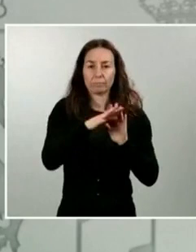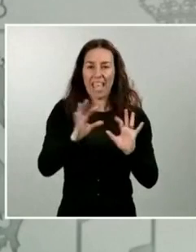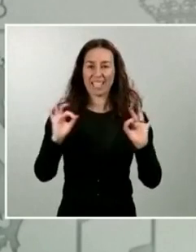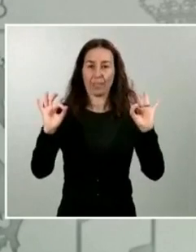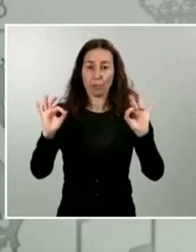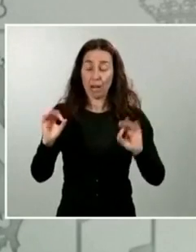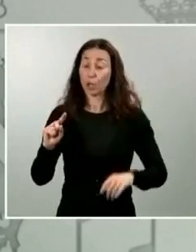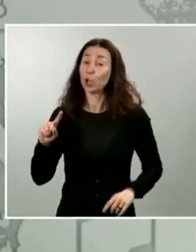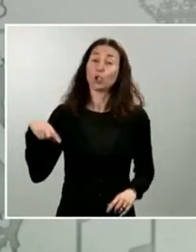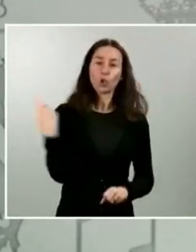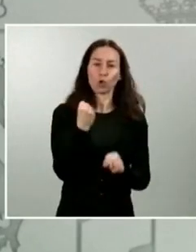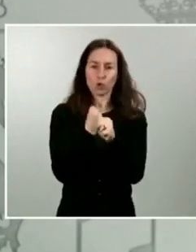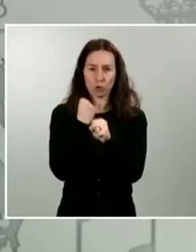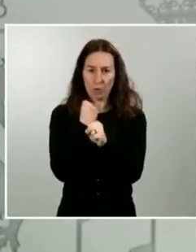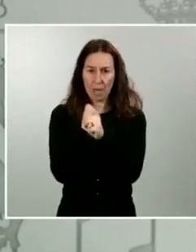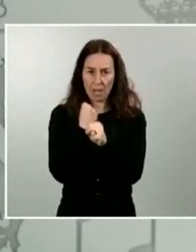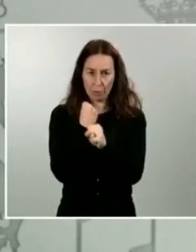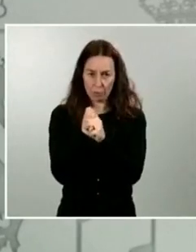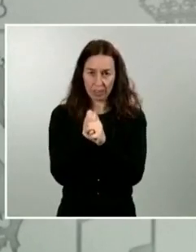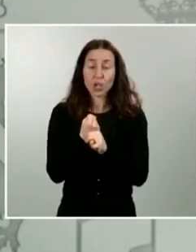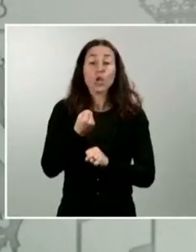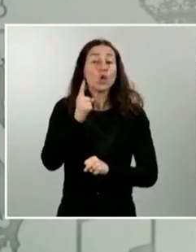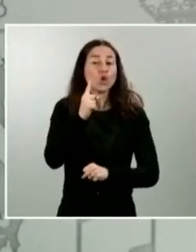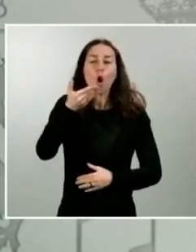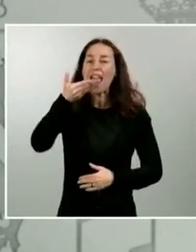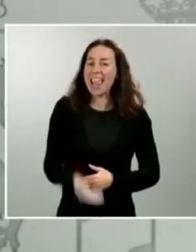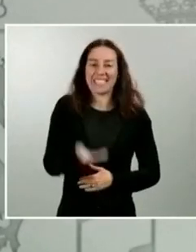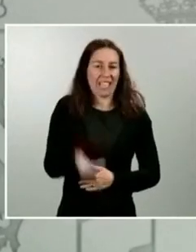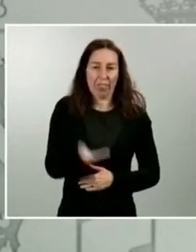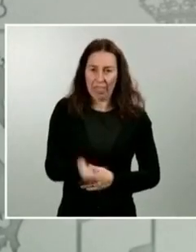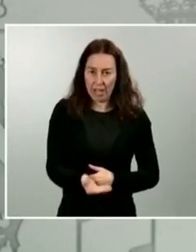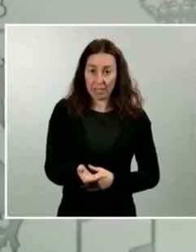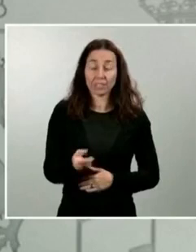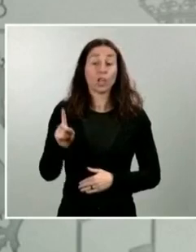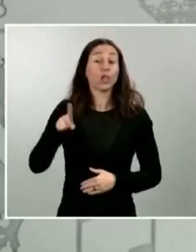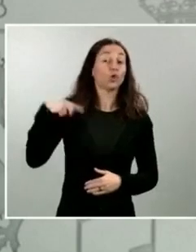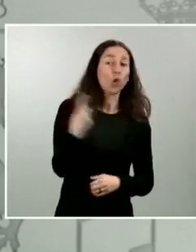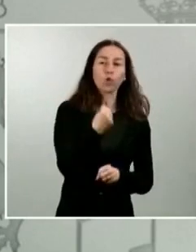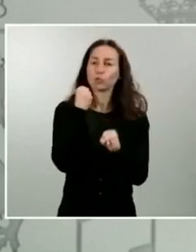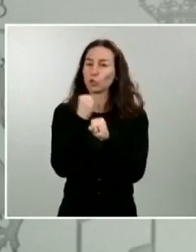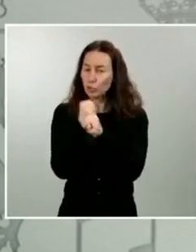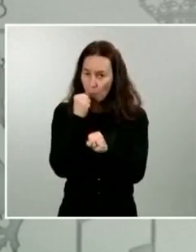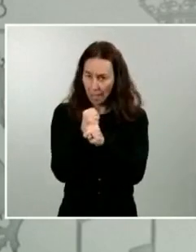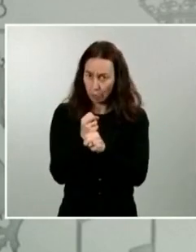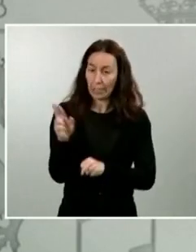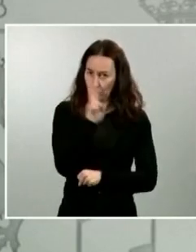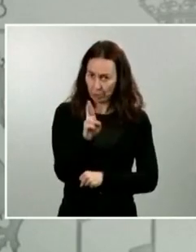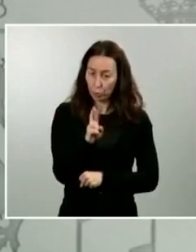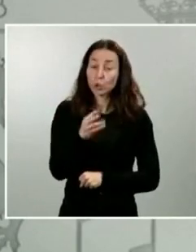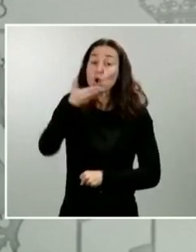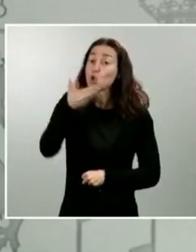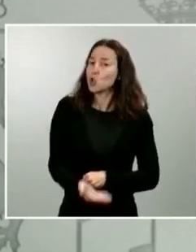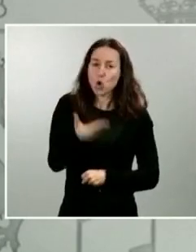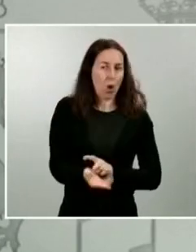Spanien verschärft Ausgangssperre wegen Corona-Pandemie. Ministerpräsident Sanchez sagte, von Montag an müssten alle Beschäftigten zu Hause